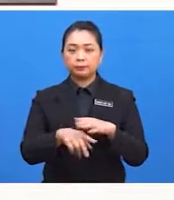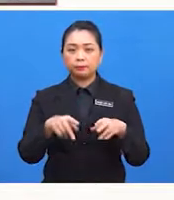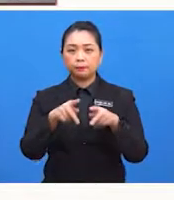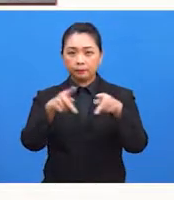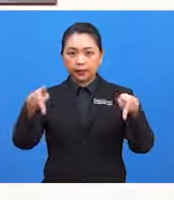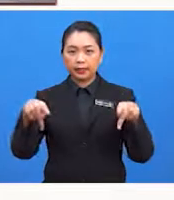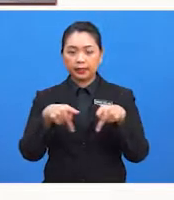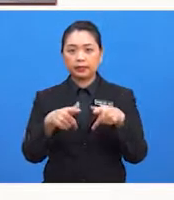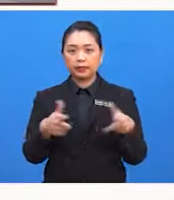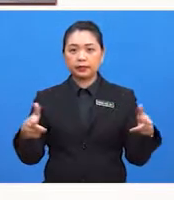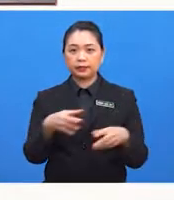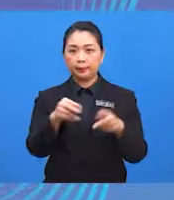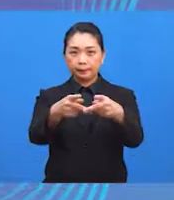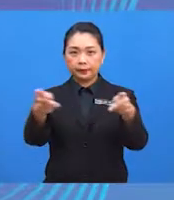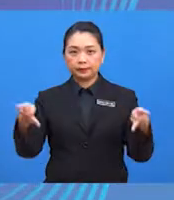juga peta.